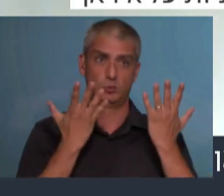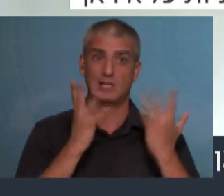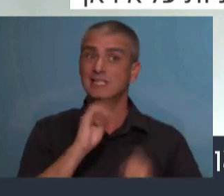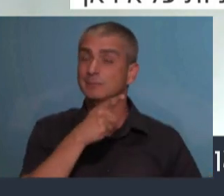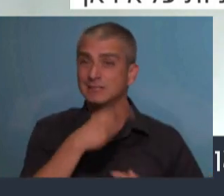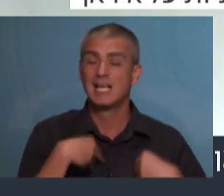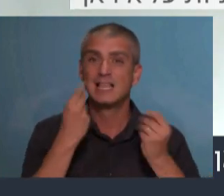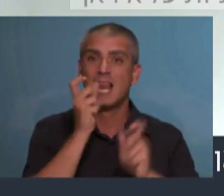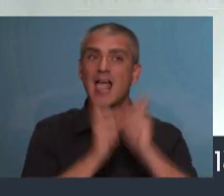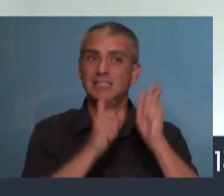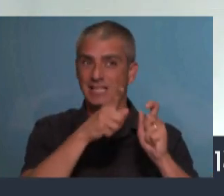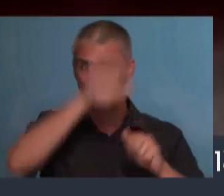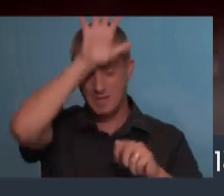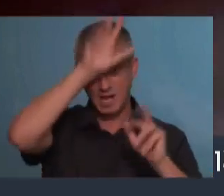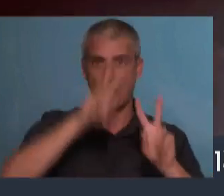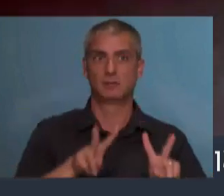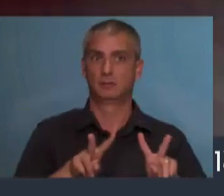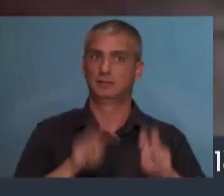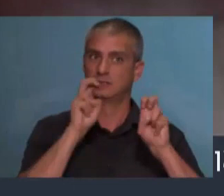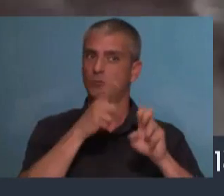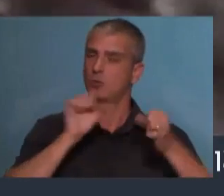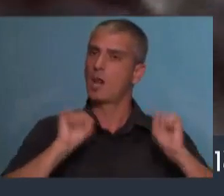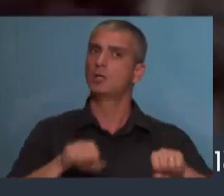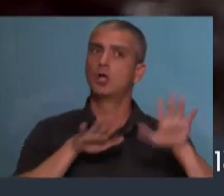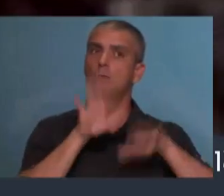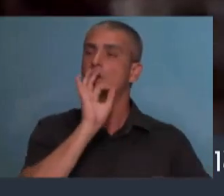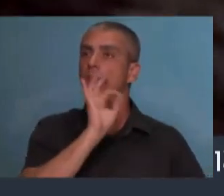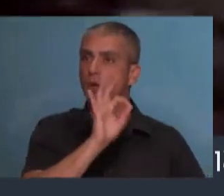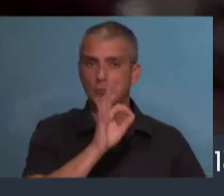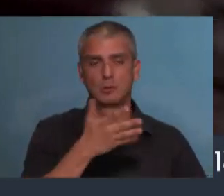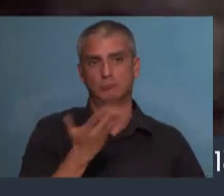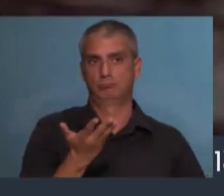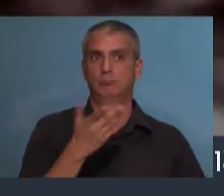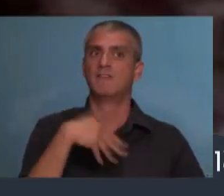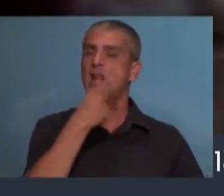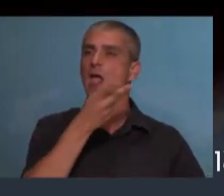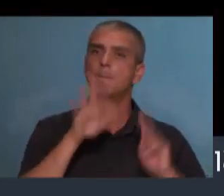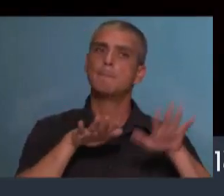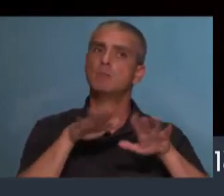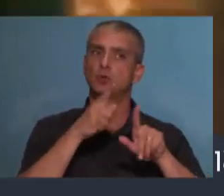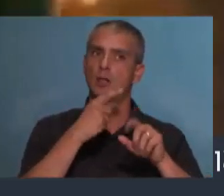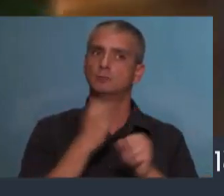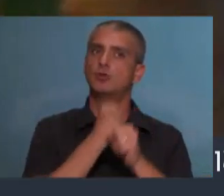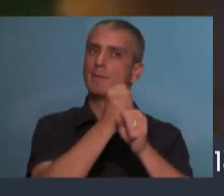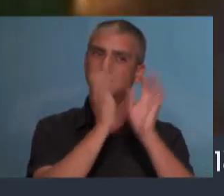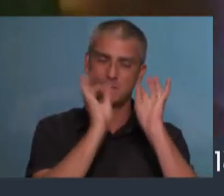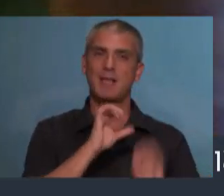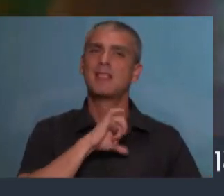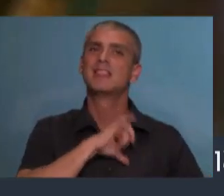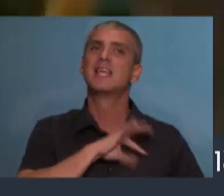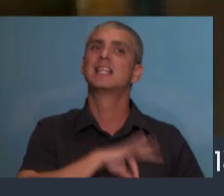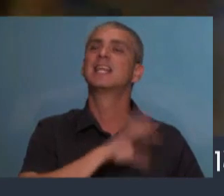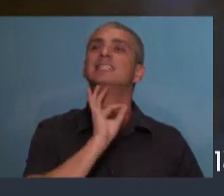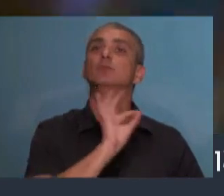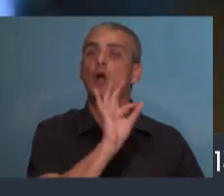giving the opportunity for the Iranian people themselves to take control of their government and to have a government that actually represents their interests and